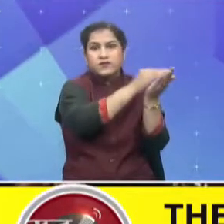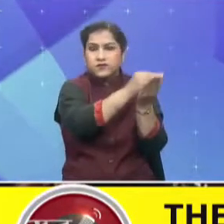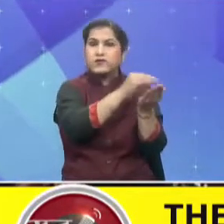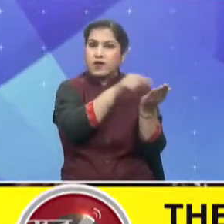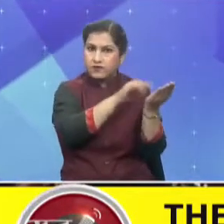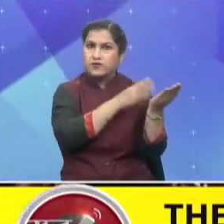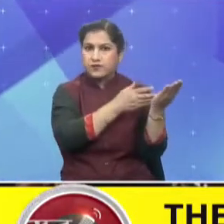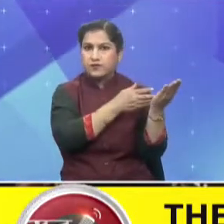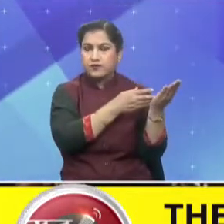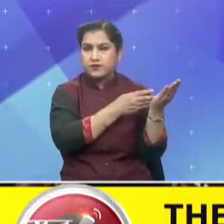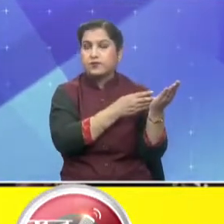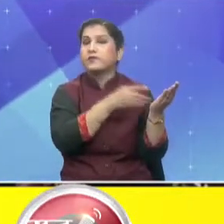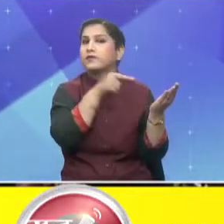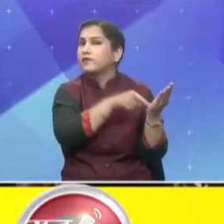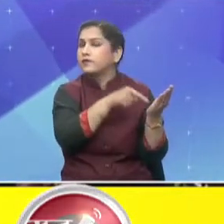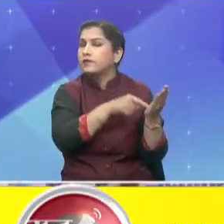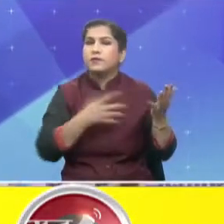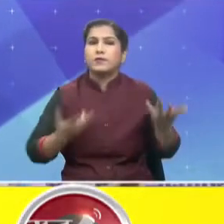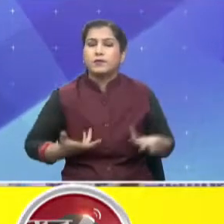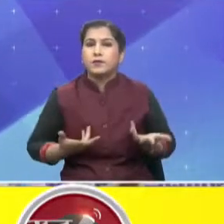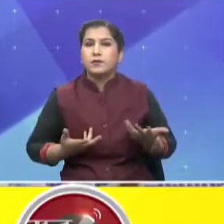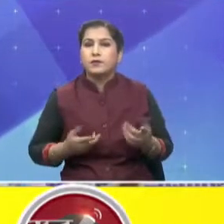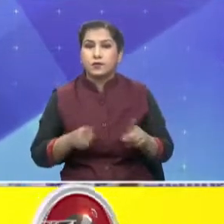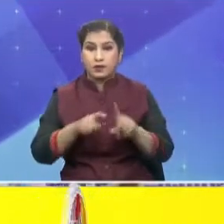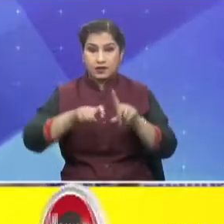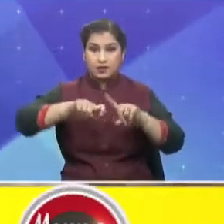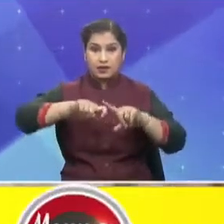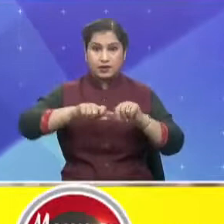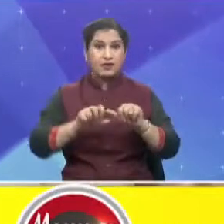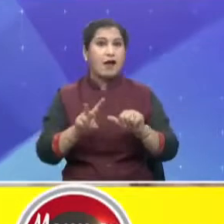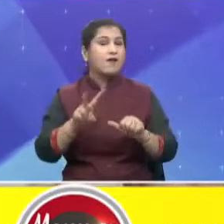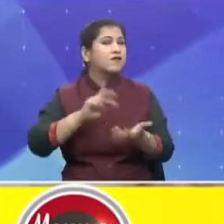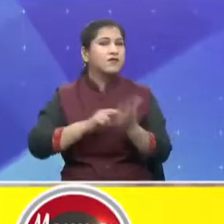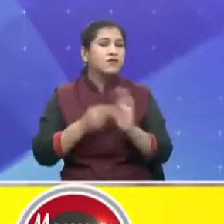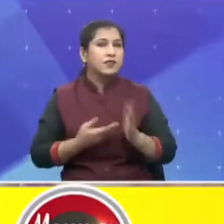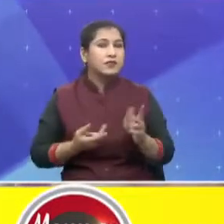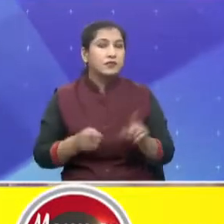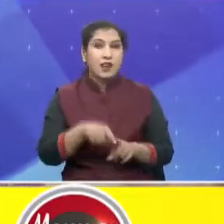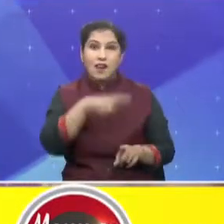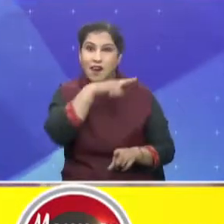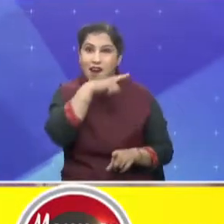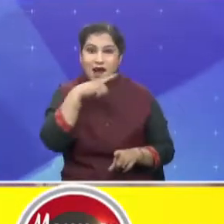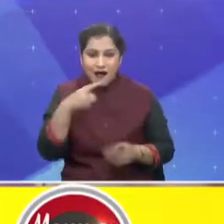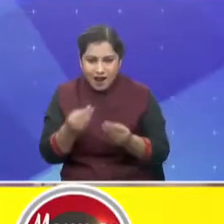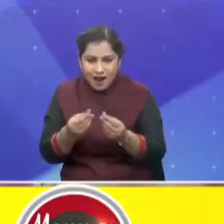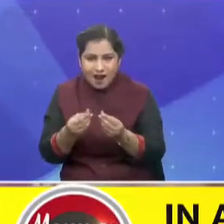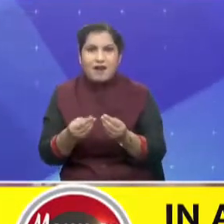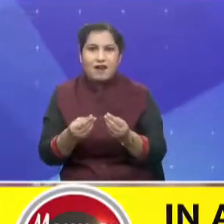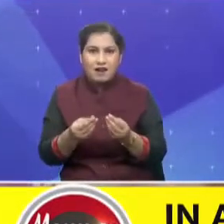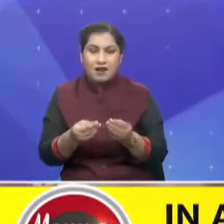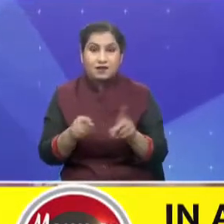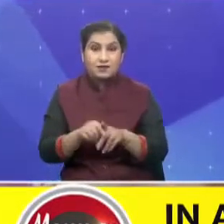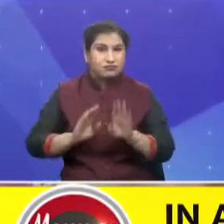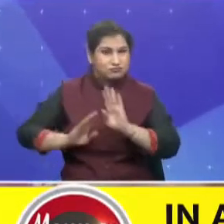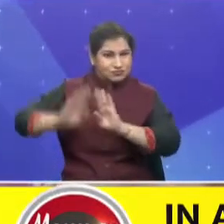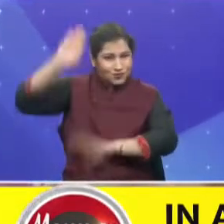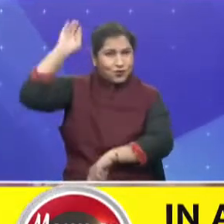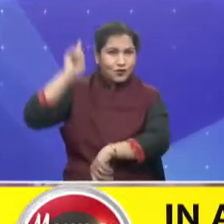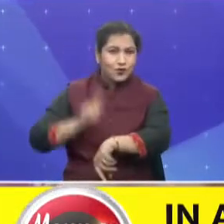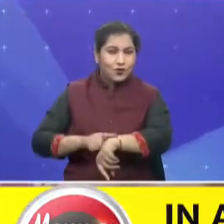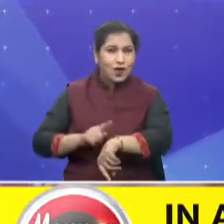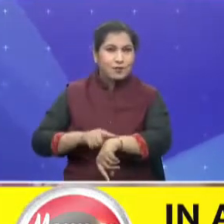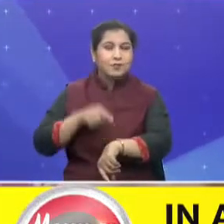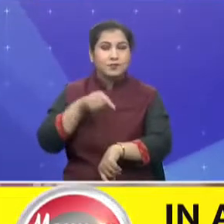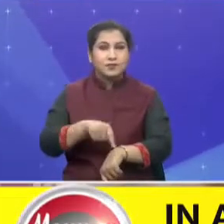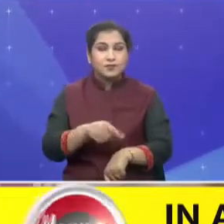हैं। दरअसल काव का अर्थ होता है लाल मिट्टी। प्राचीन काल में इस